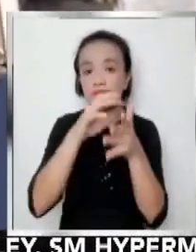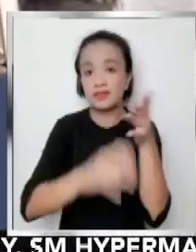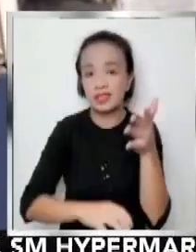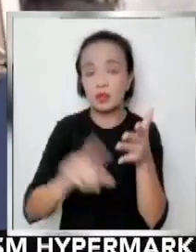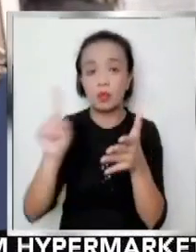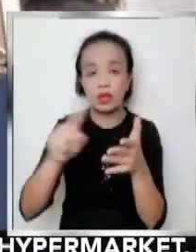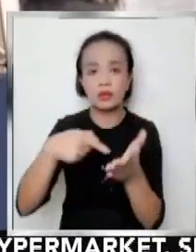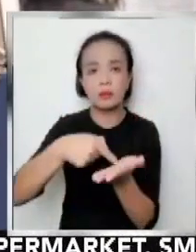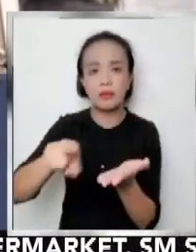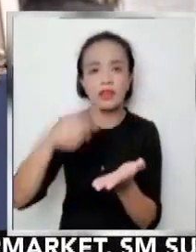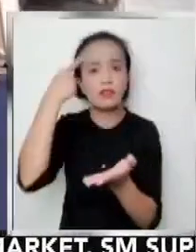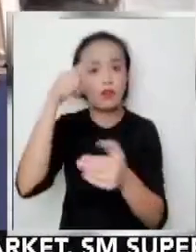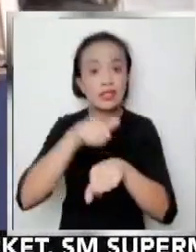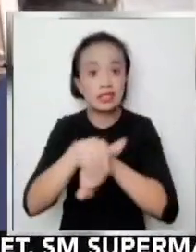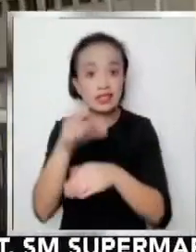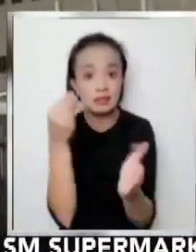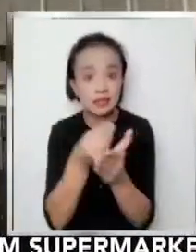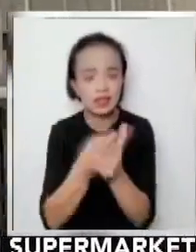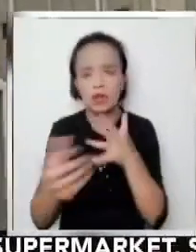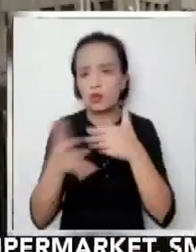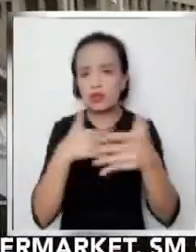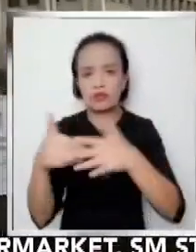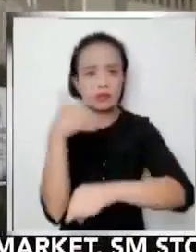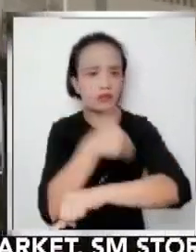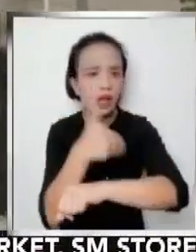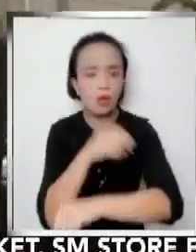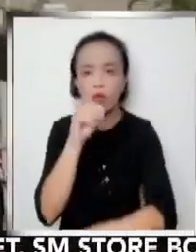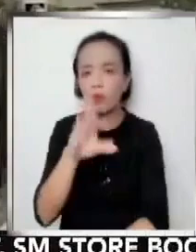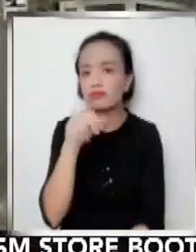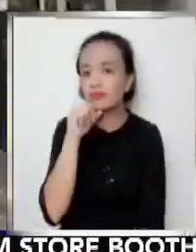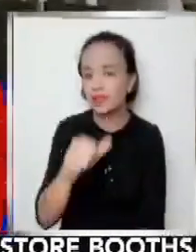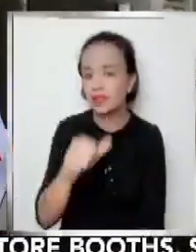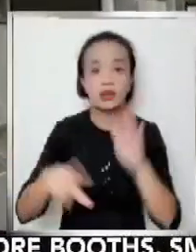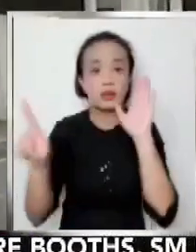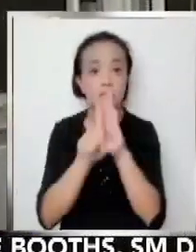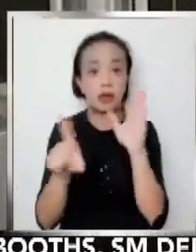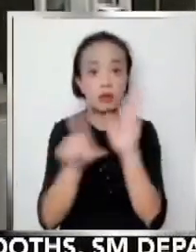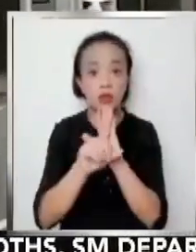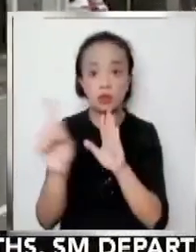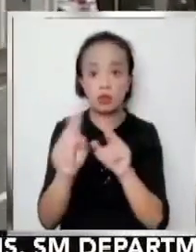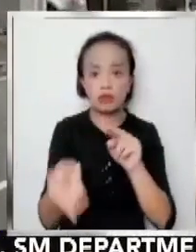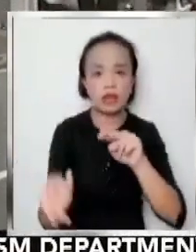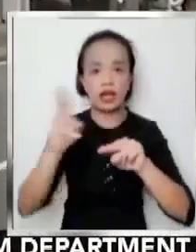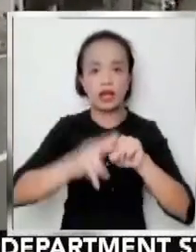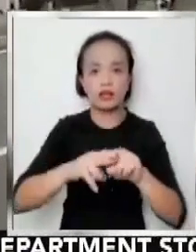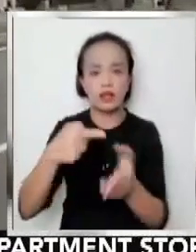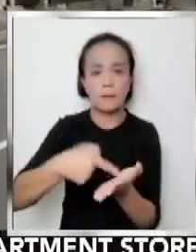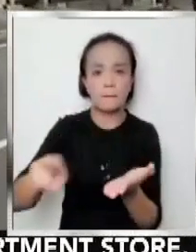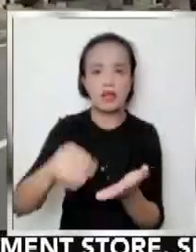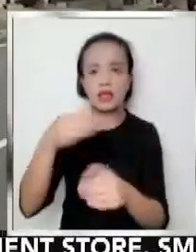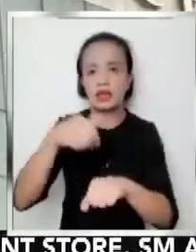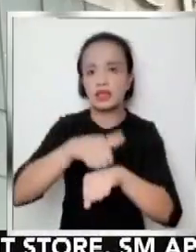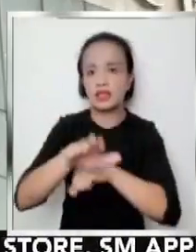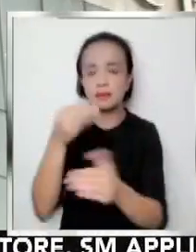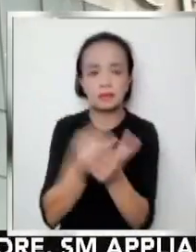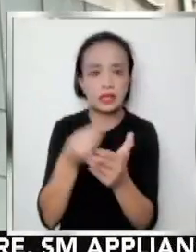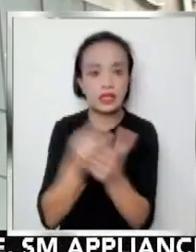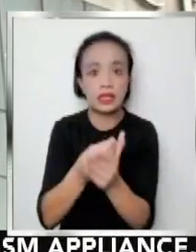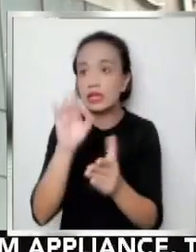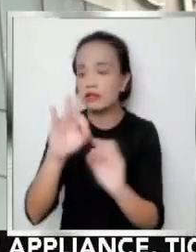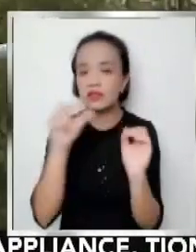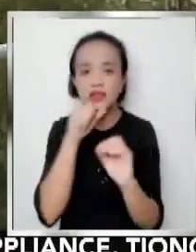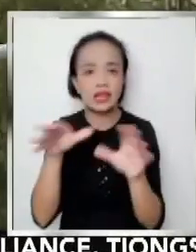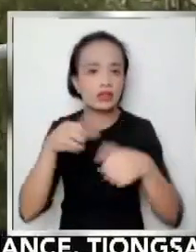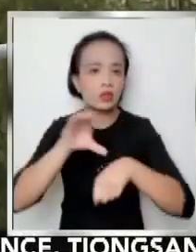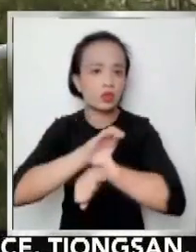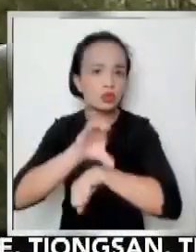OFW, mapabangko man o hindi. Pagbabawalan din silang magtaas ng remittance fee nang walang pahintulot at konsultasyon sa Department of